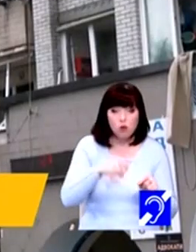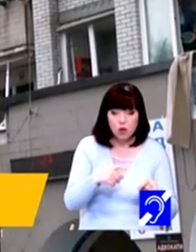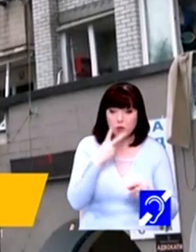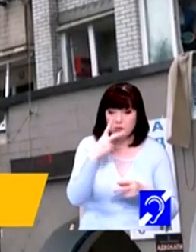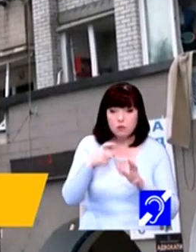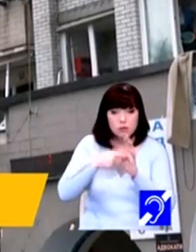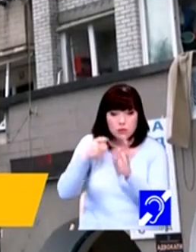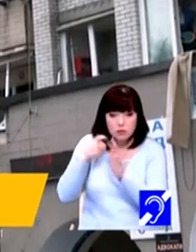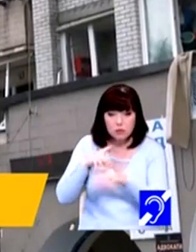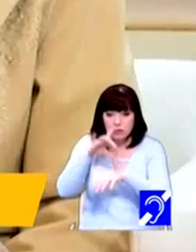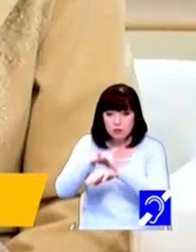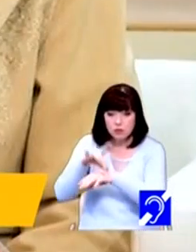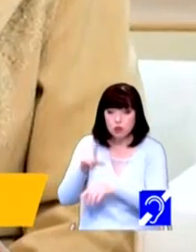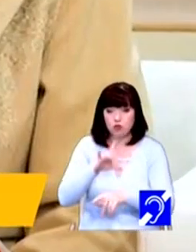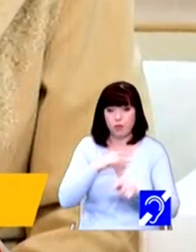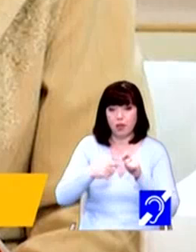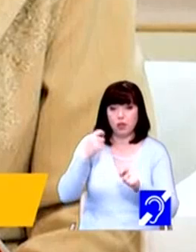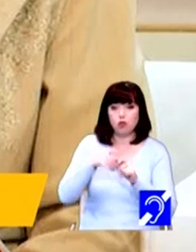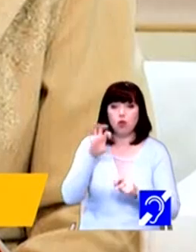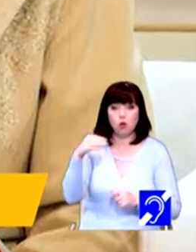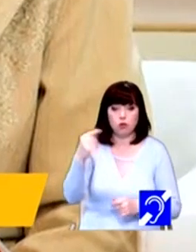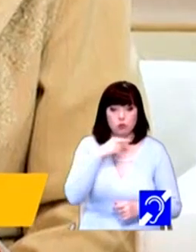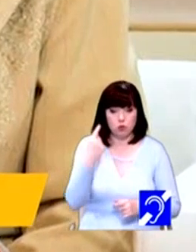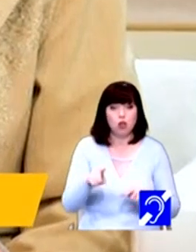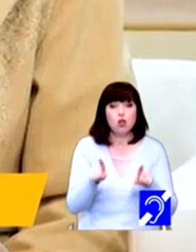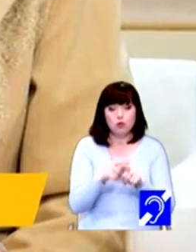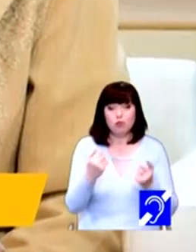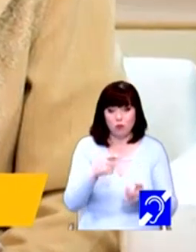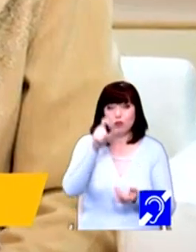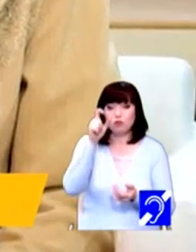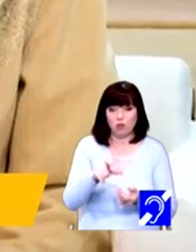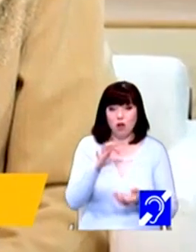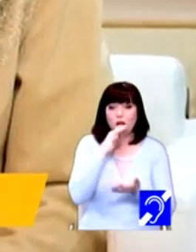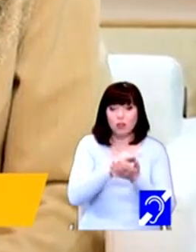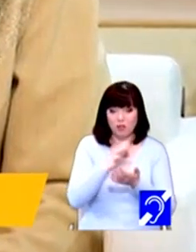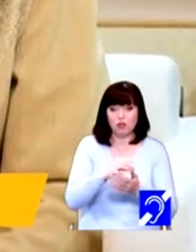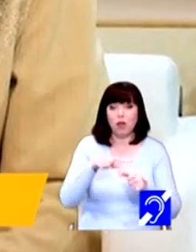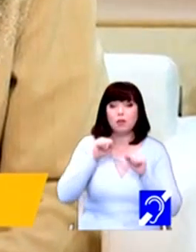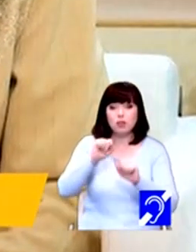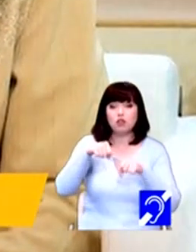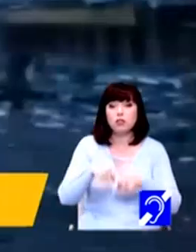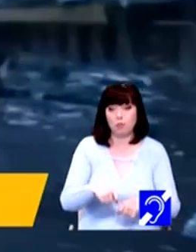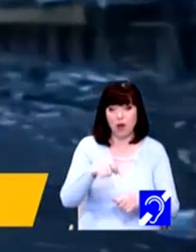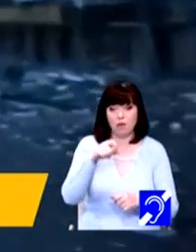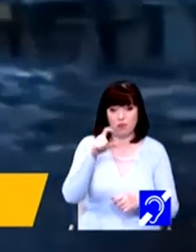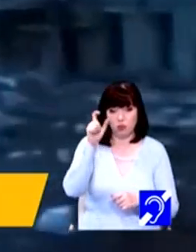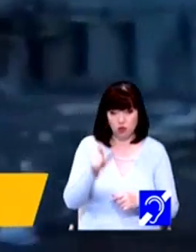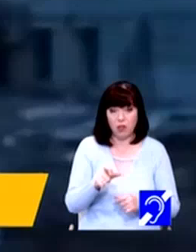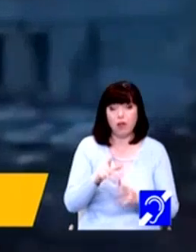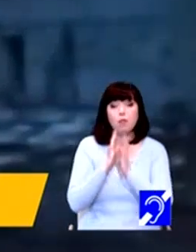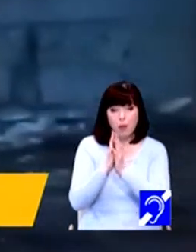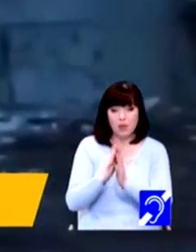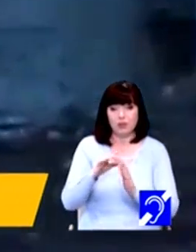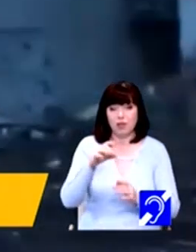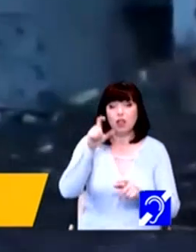război comise de Federația Rusă. Tot astăzi, responsabilul pentru drepturile omului din Federația Rusă, Tatiana Moșcalova, a cerut avocatului poporului